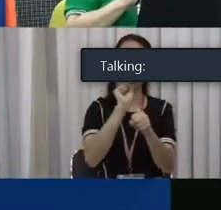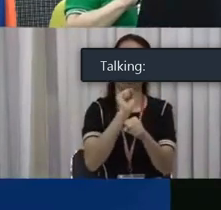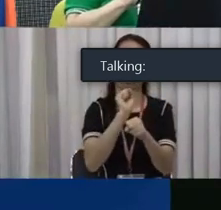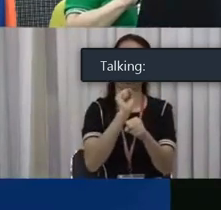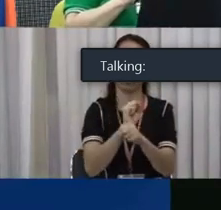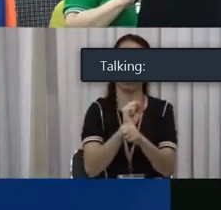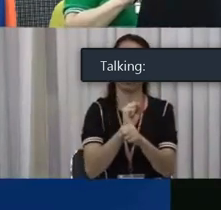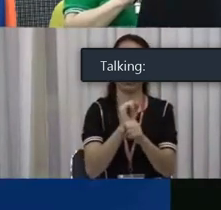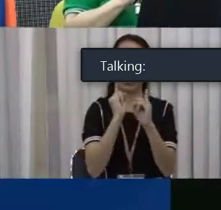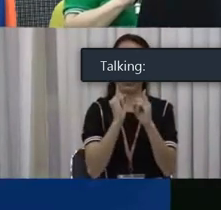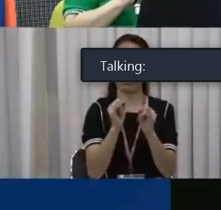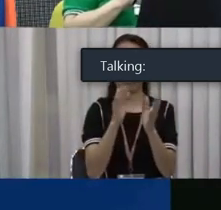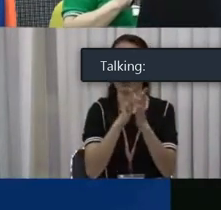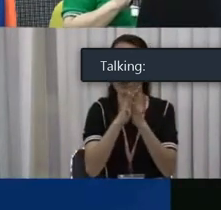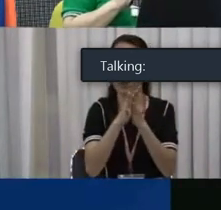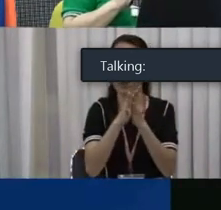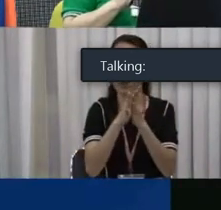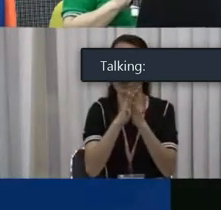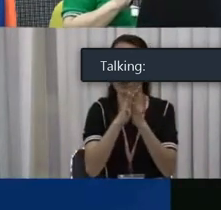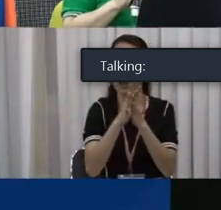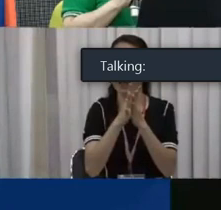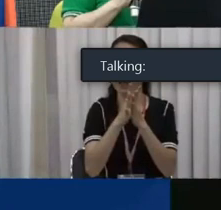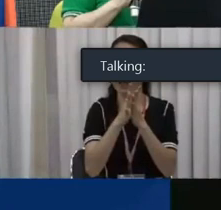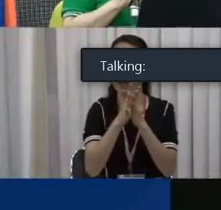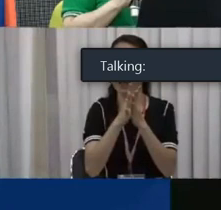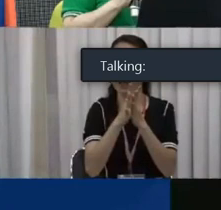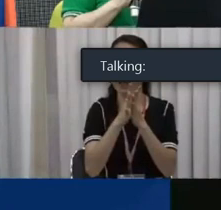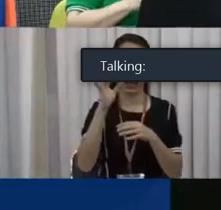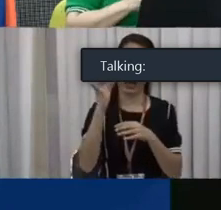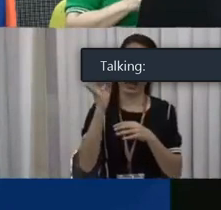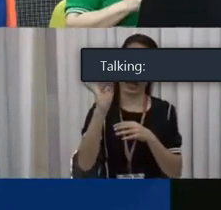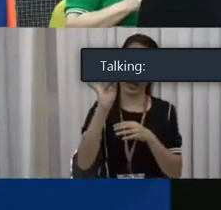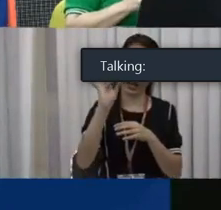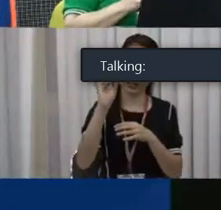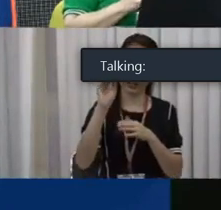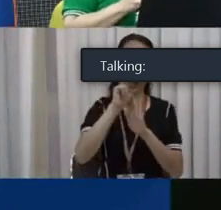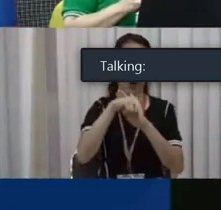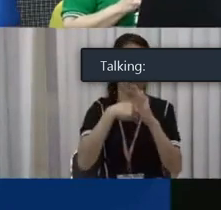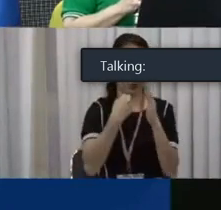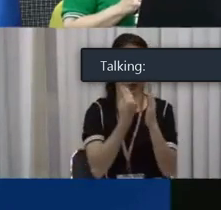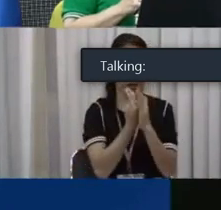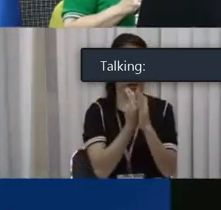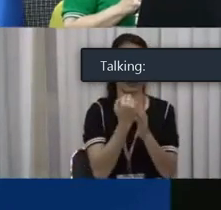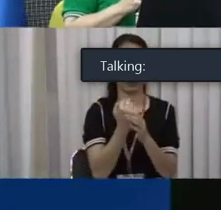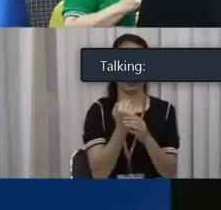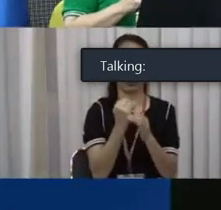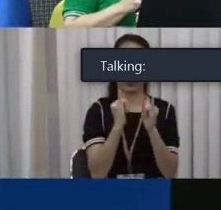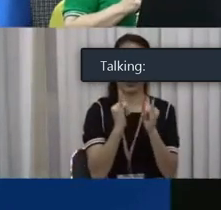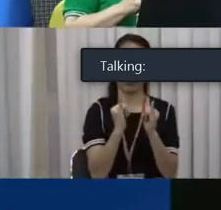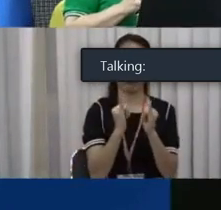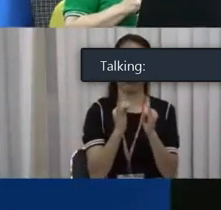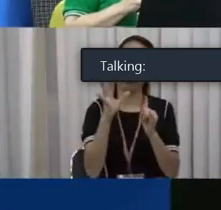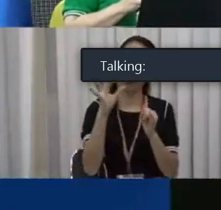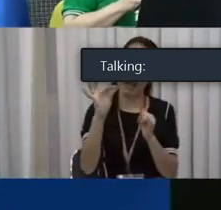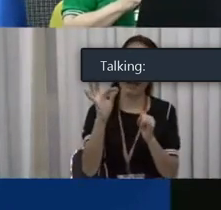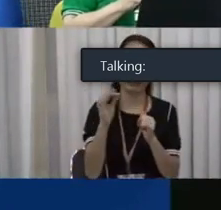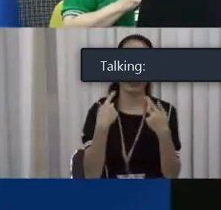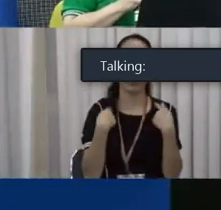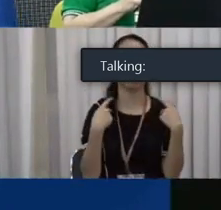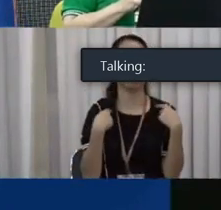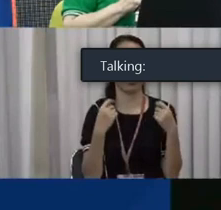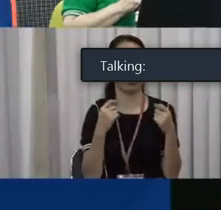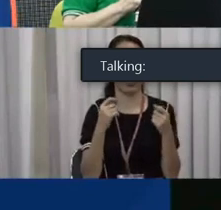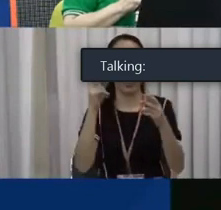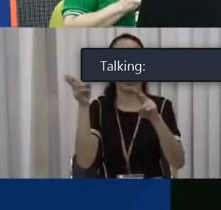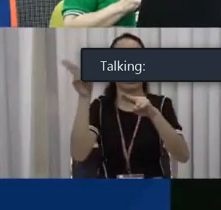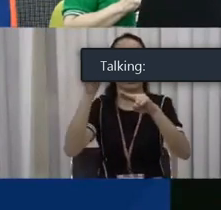beyond that, naanay corresponding kanang premiums or additional nga mga